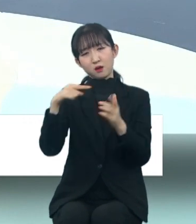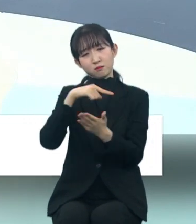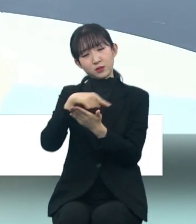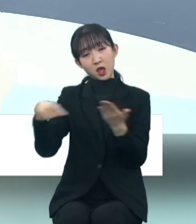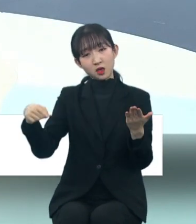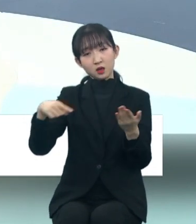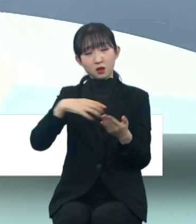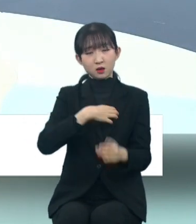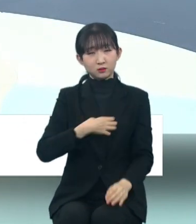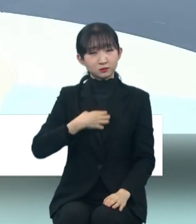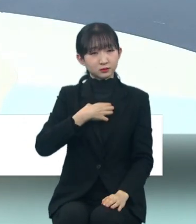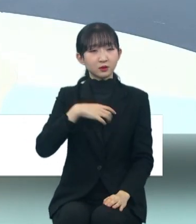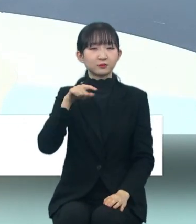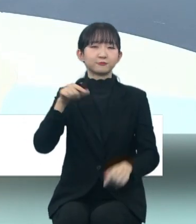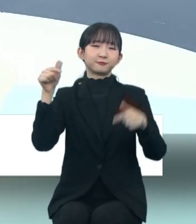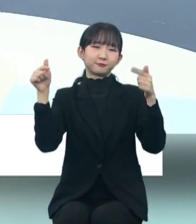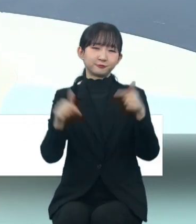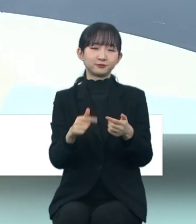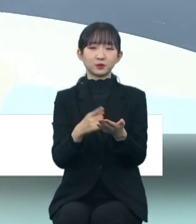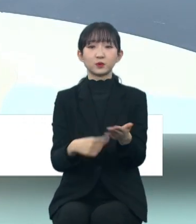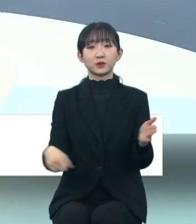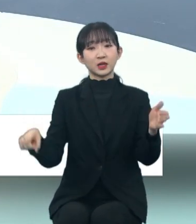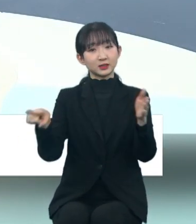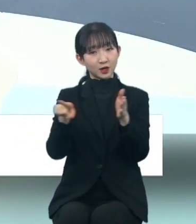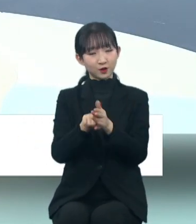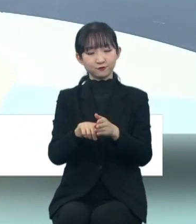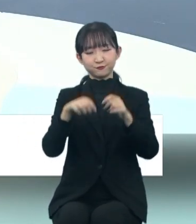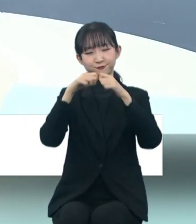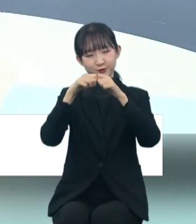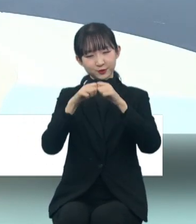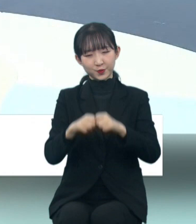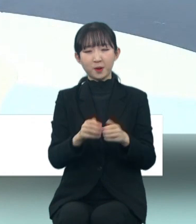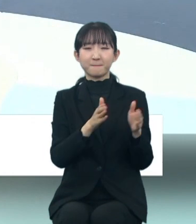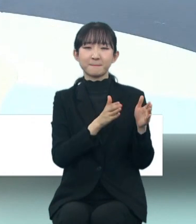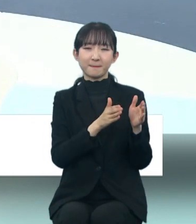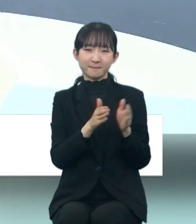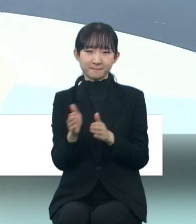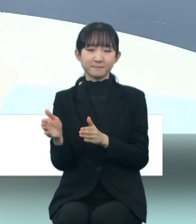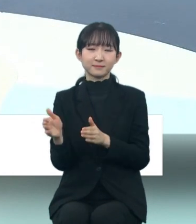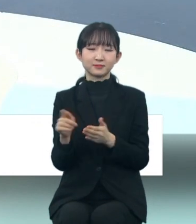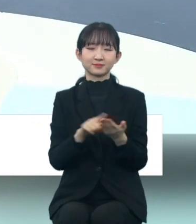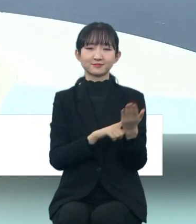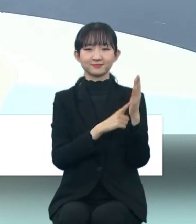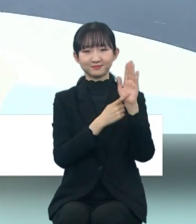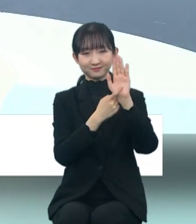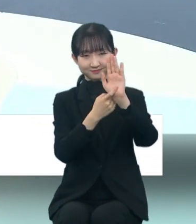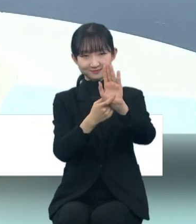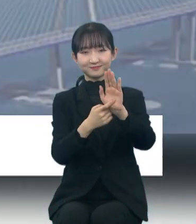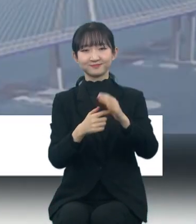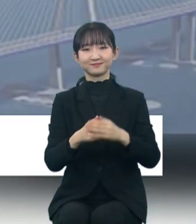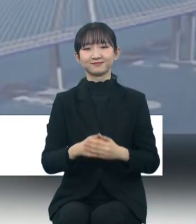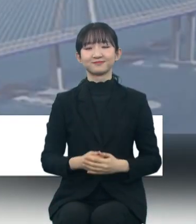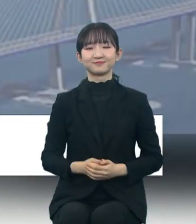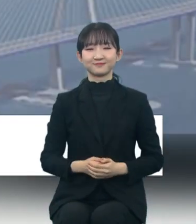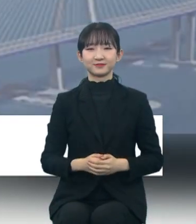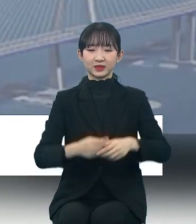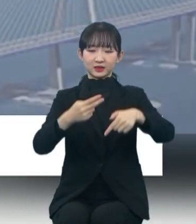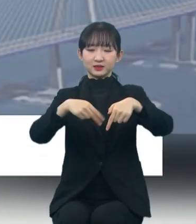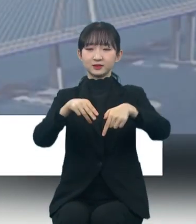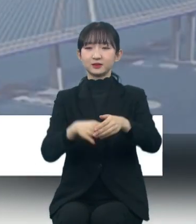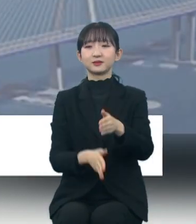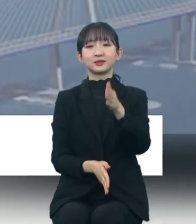대해서도 최소화를 위한 구체적인 대책을 마련해 가겠다는 말씀을 드립니다.